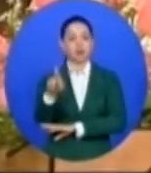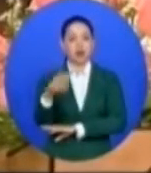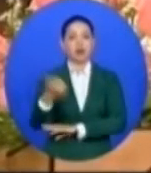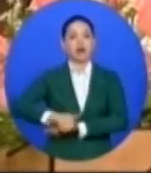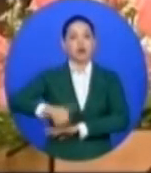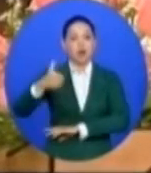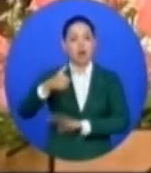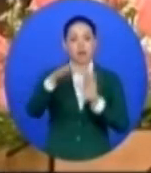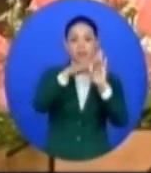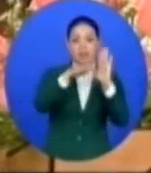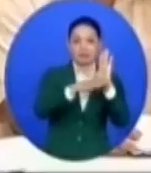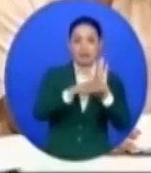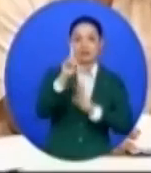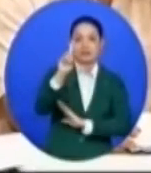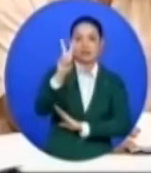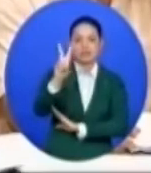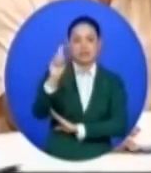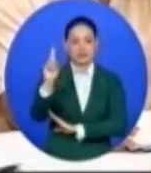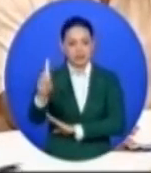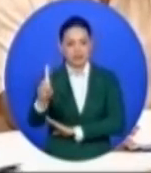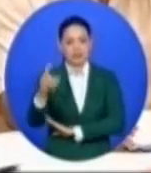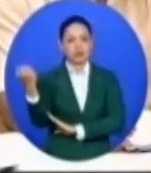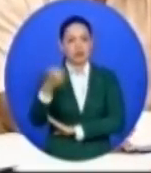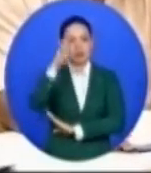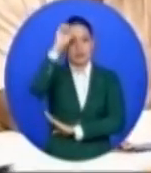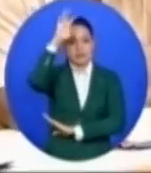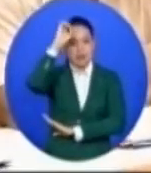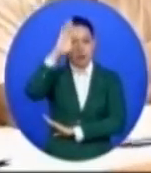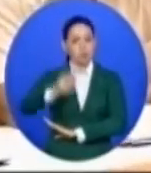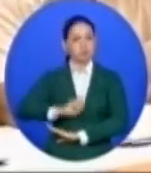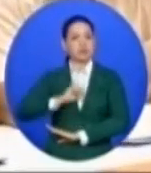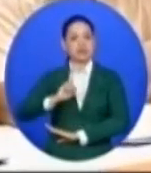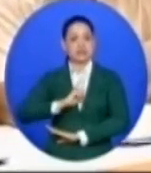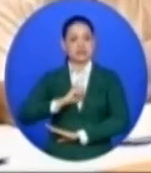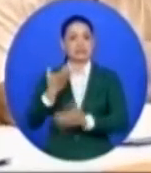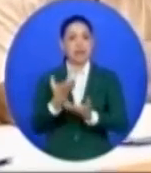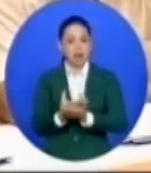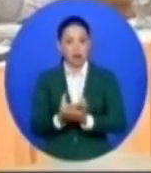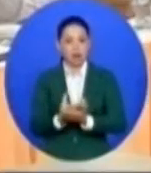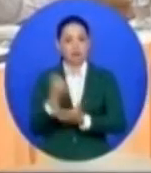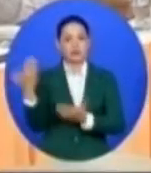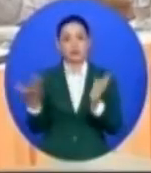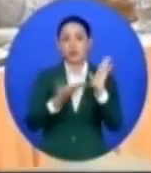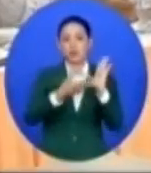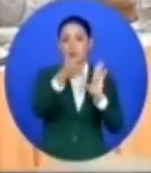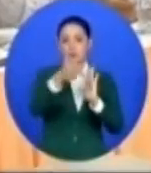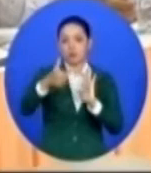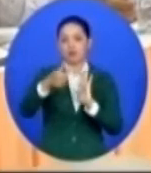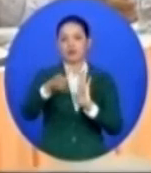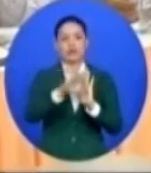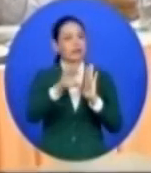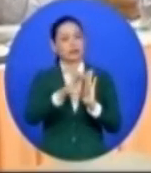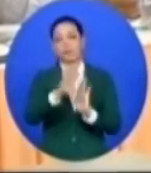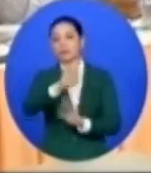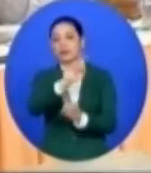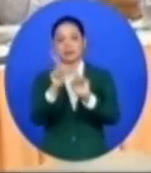dạy bằng giáo trình DVD môn tự nhiên xã hội dành cho khối tiểu học. Buổi hội thảo cũng giới thiệu chương trình đồng hành cùng với các em nhỏ khám phá